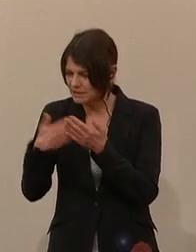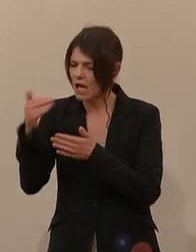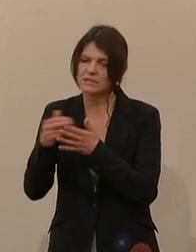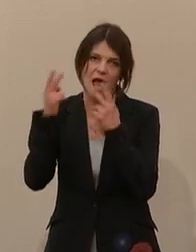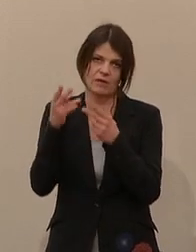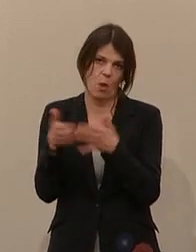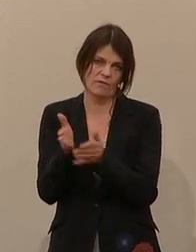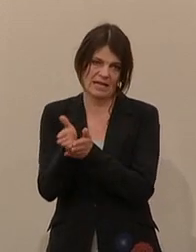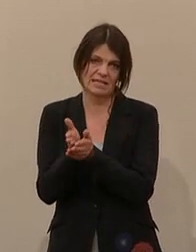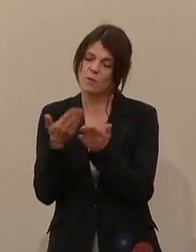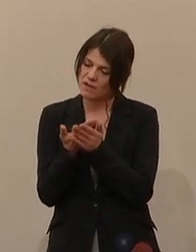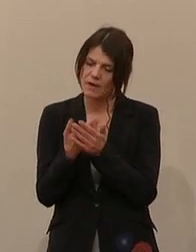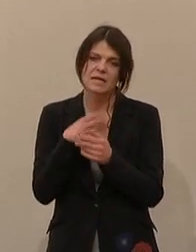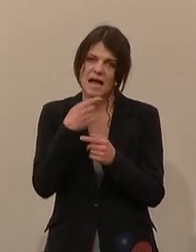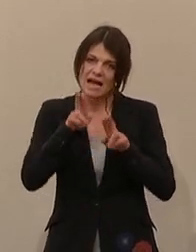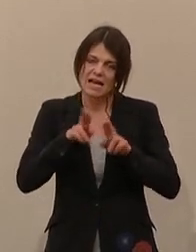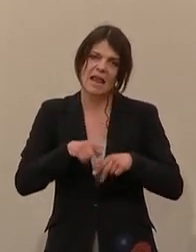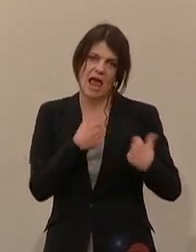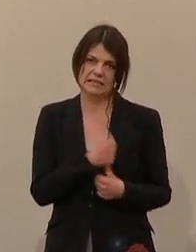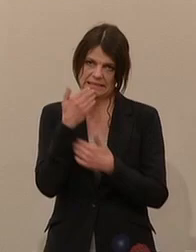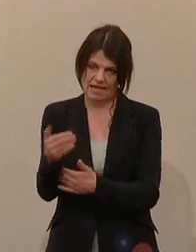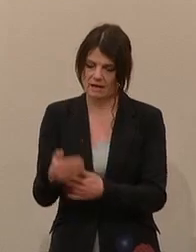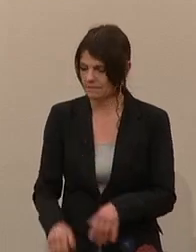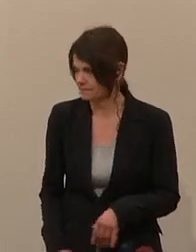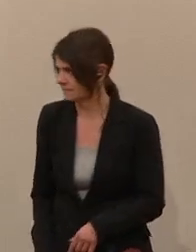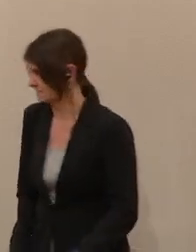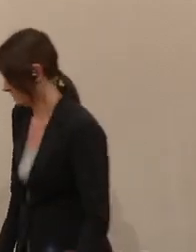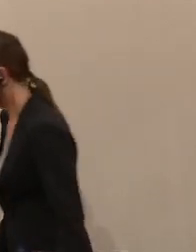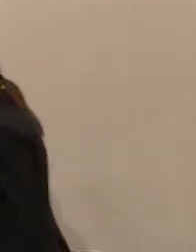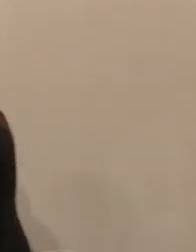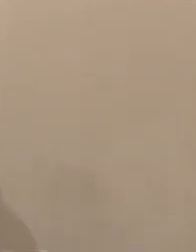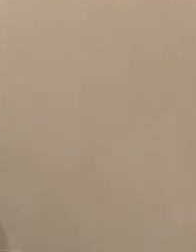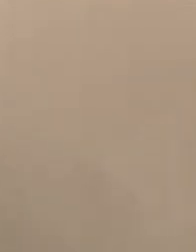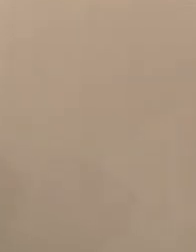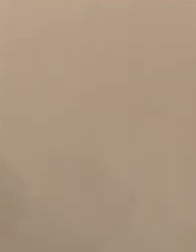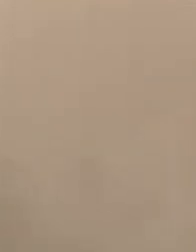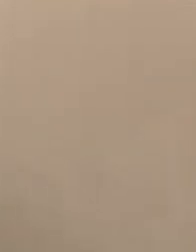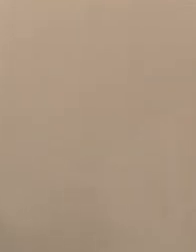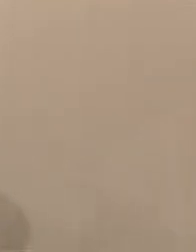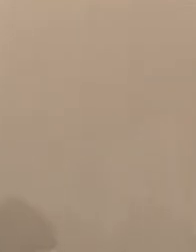sage ich noch einmal recht herzlichen Dank. Das